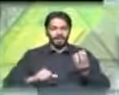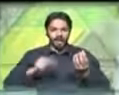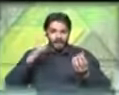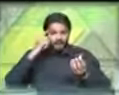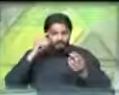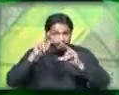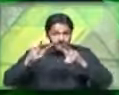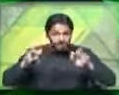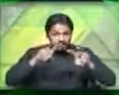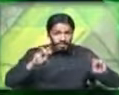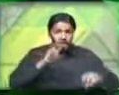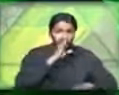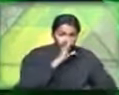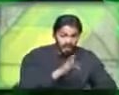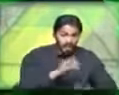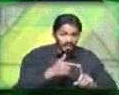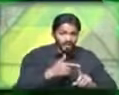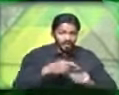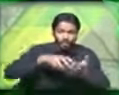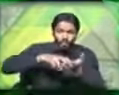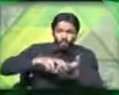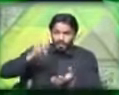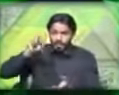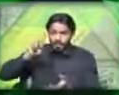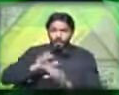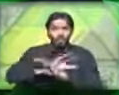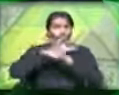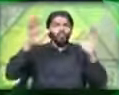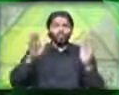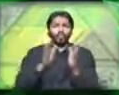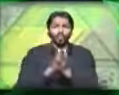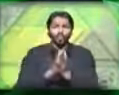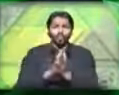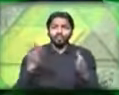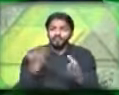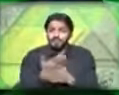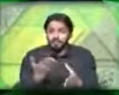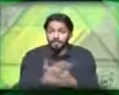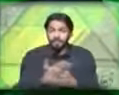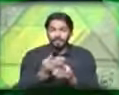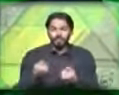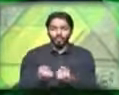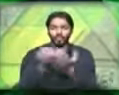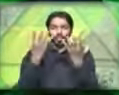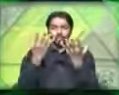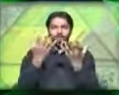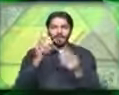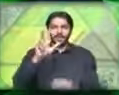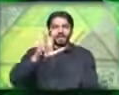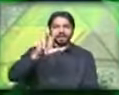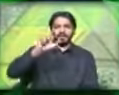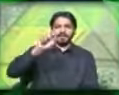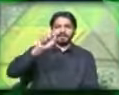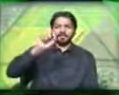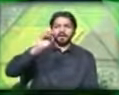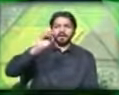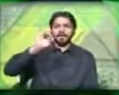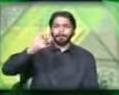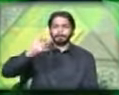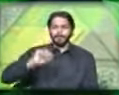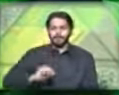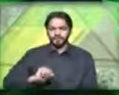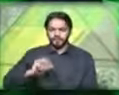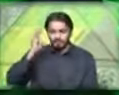الرب، كل ده بالنور سبحان الله الذي يقذف في قلب العبد، ألا وهو الفهم، صحة الفهم، صحة الفهم. نور